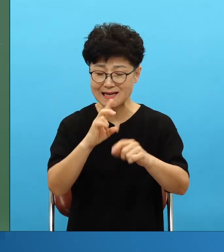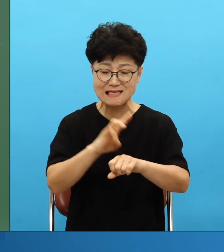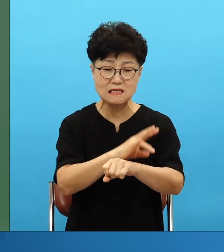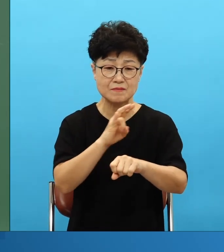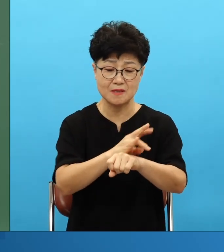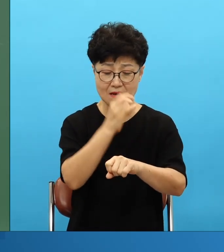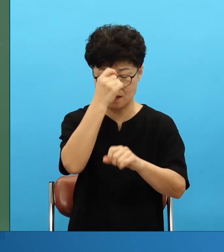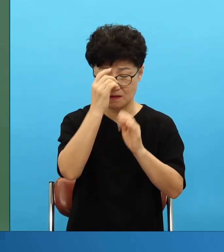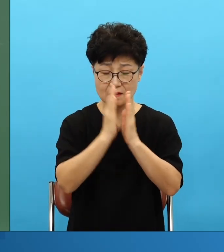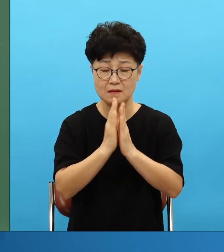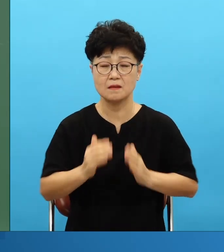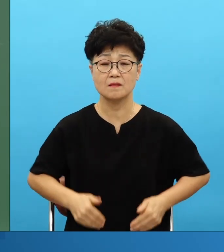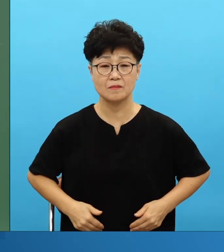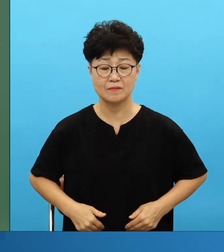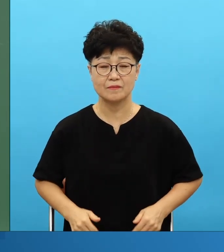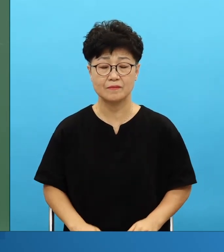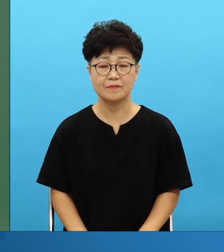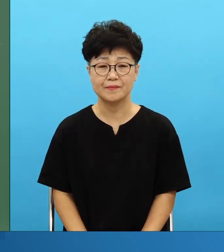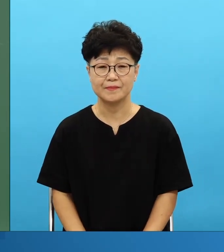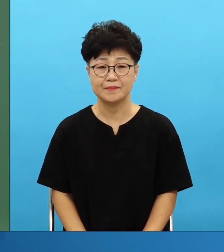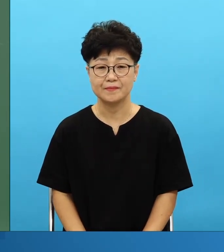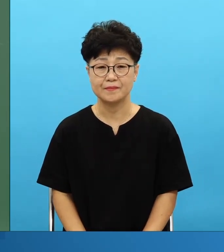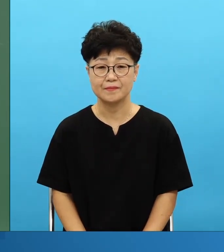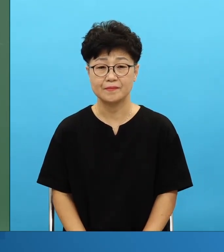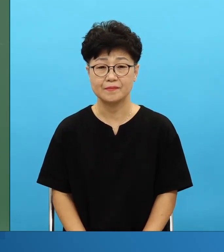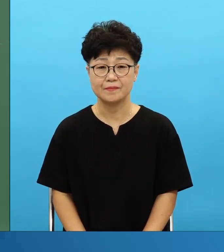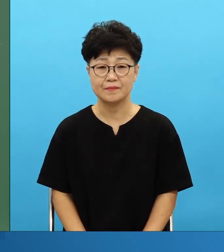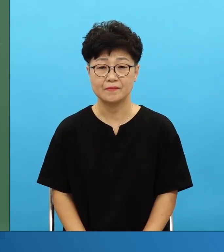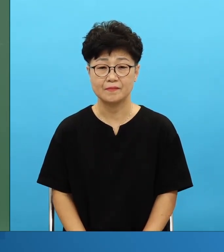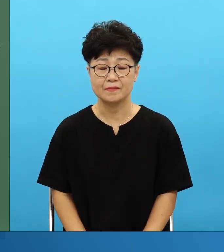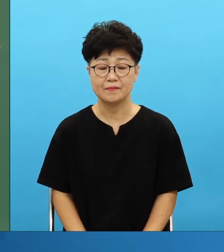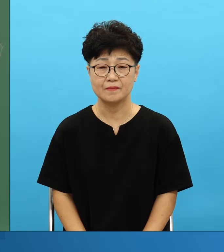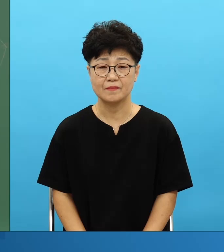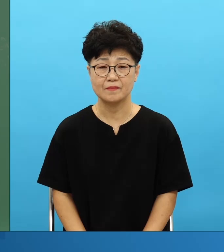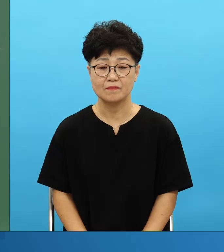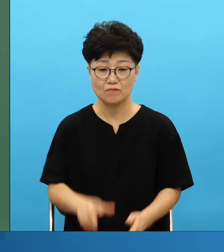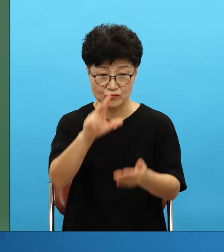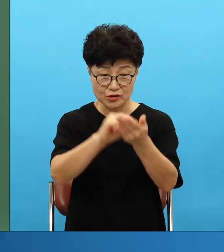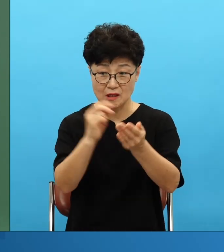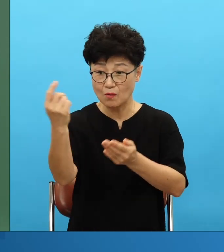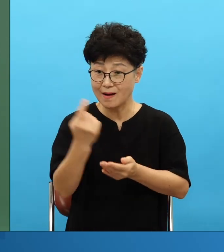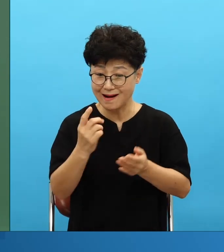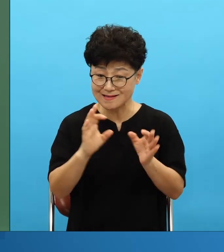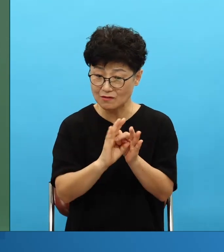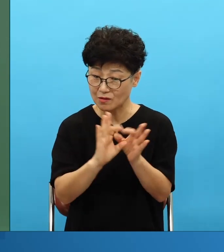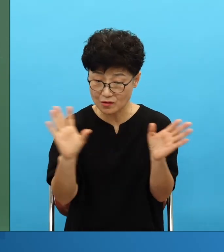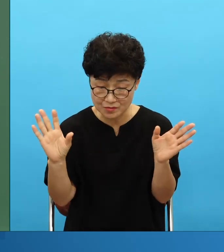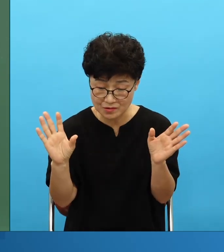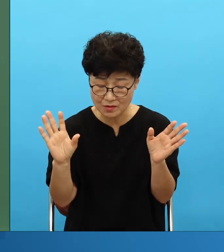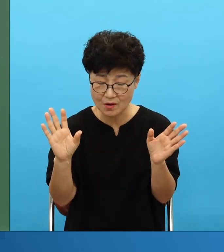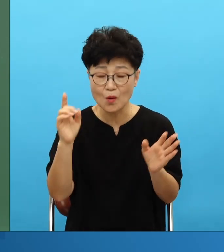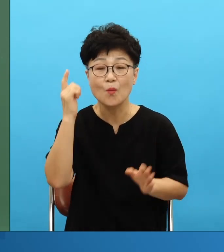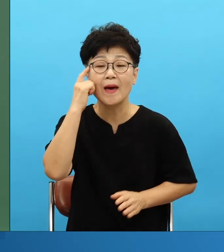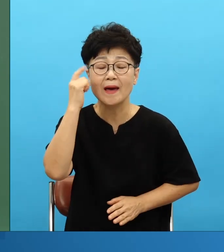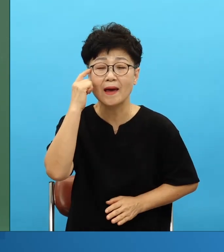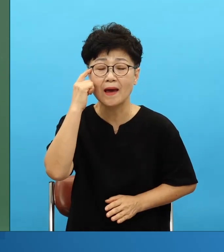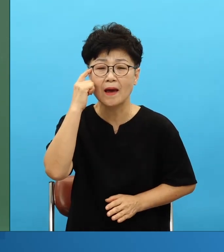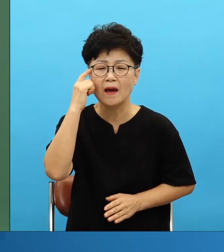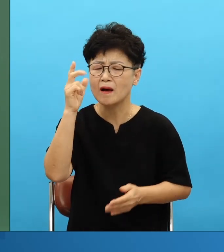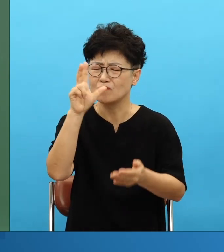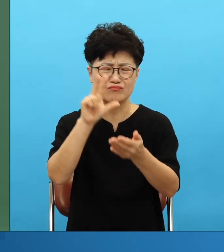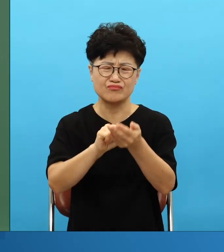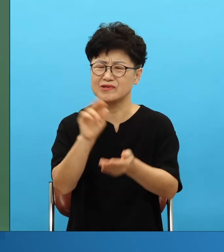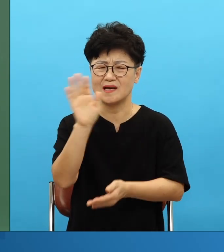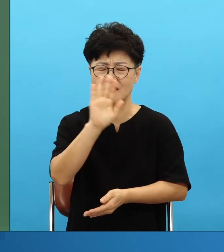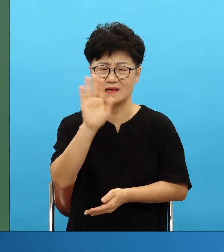has come to the church, but it doesn't matter because you're enjoying this 24 왜 hours. 상관없어야 됩니까? And so what else should you do? 문제가 아니거든요. And those things are not a problem. 지나고